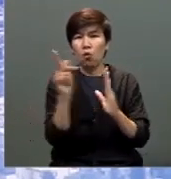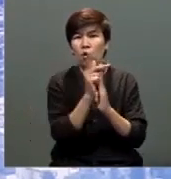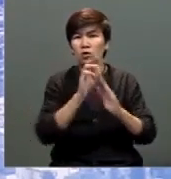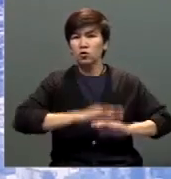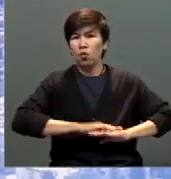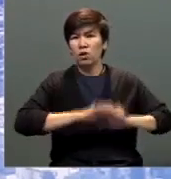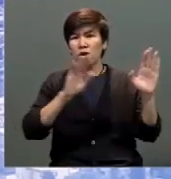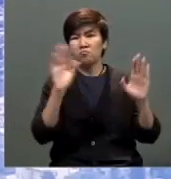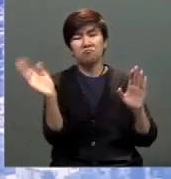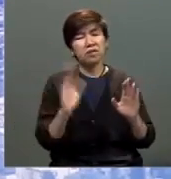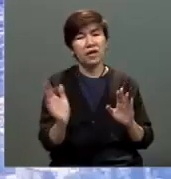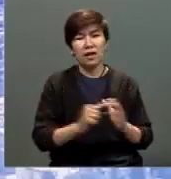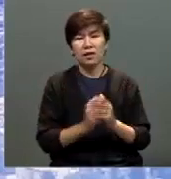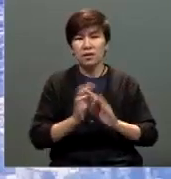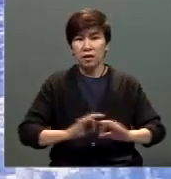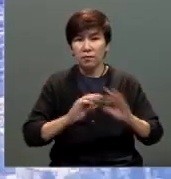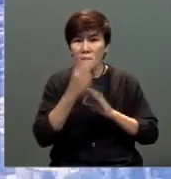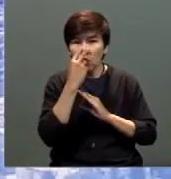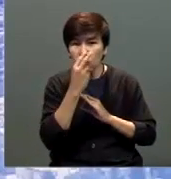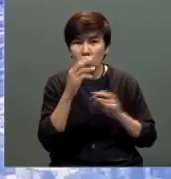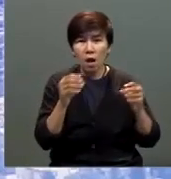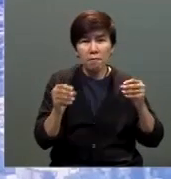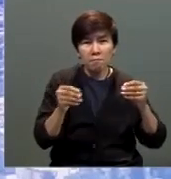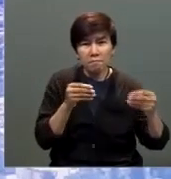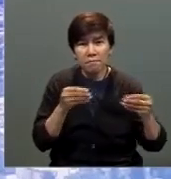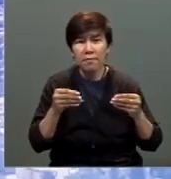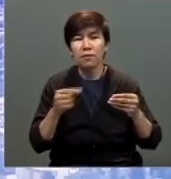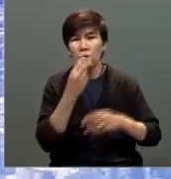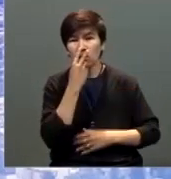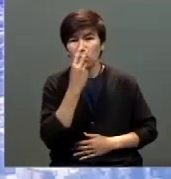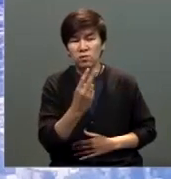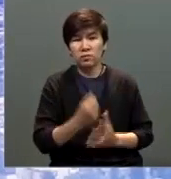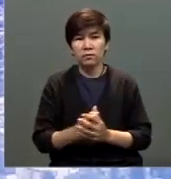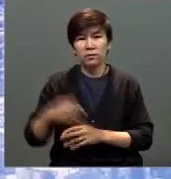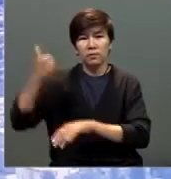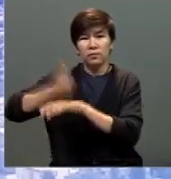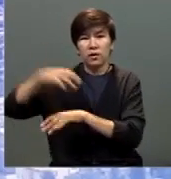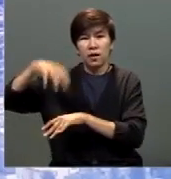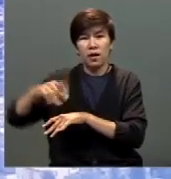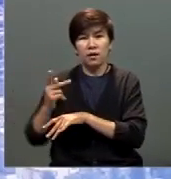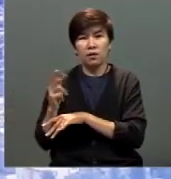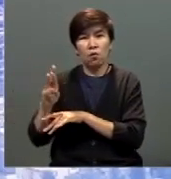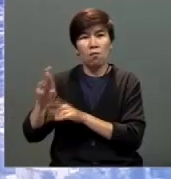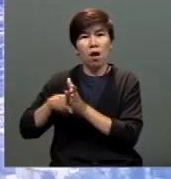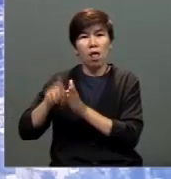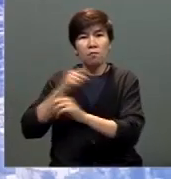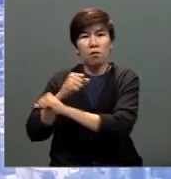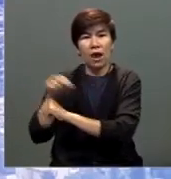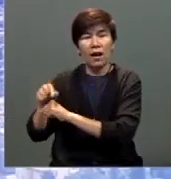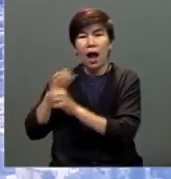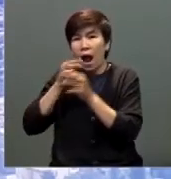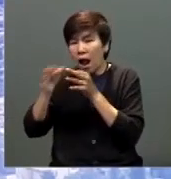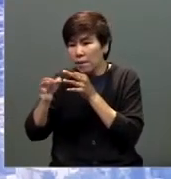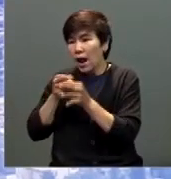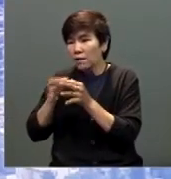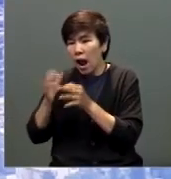การผ่อนปรนนะครับอันนี้ท่านอธิบดีกรมควบคุมโรคนะครับได้แจ้งในที่ประชุมว่าได้ให้เข้าใจตรงกัน